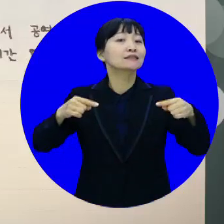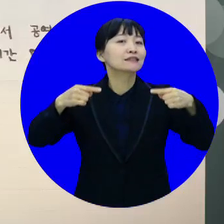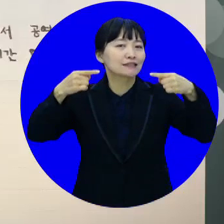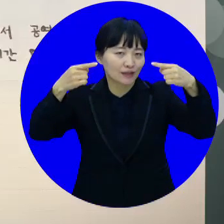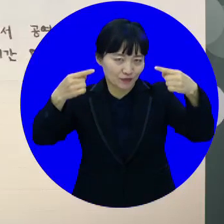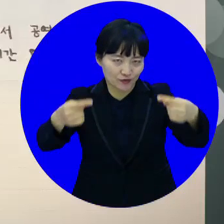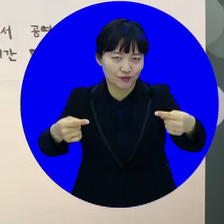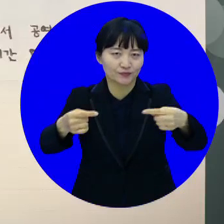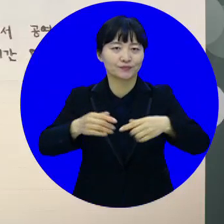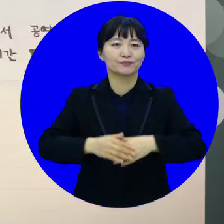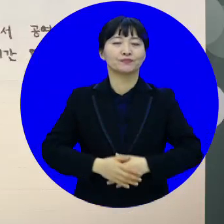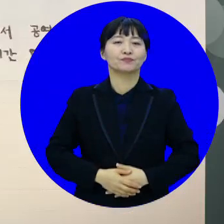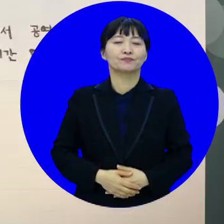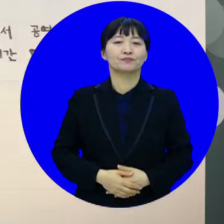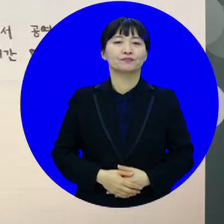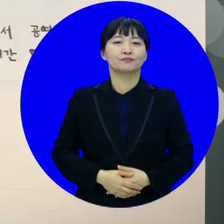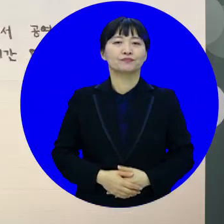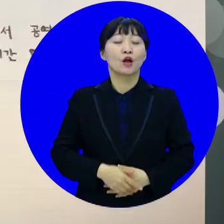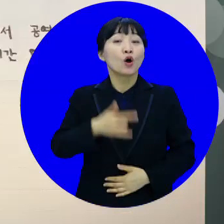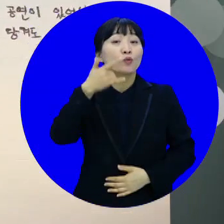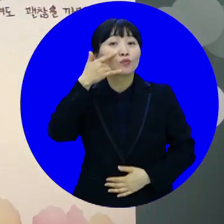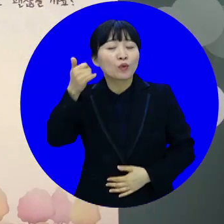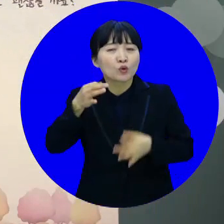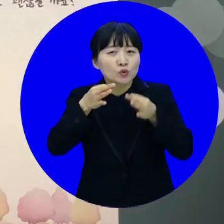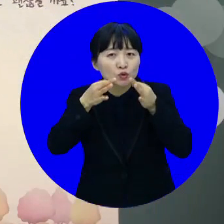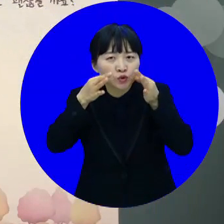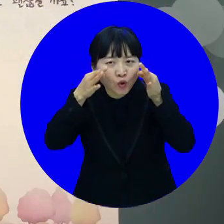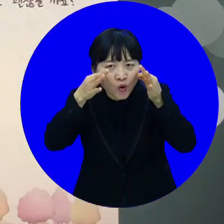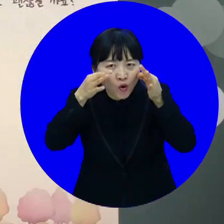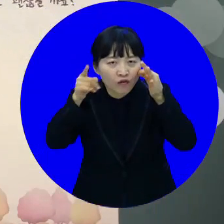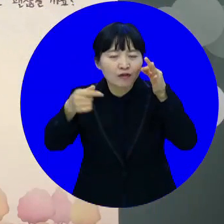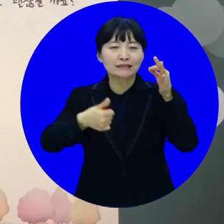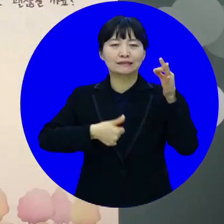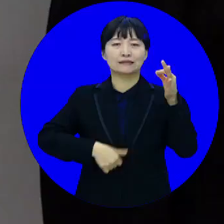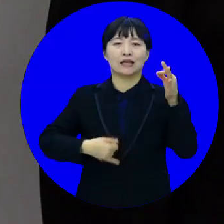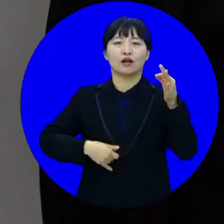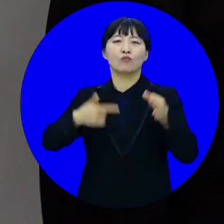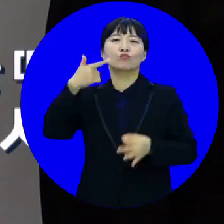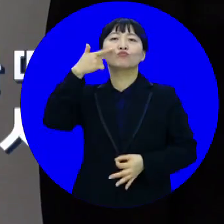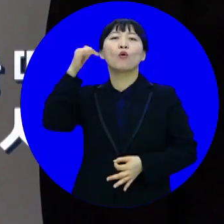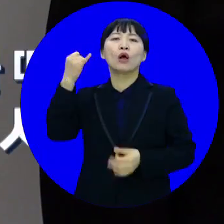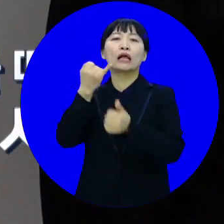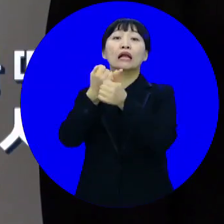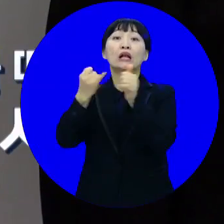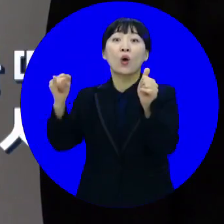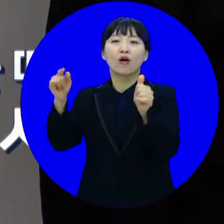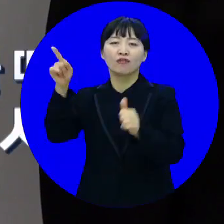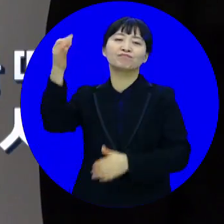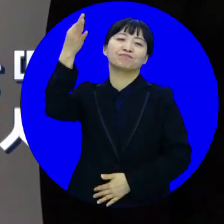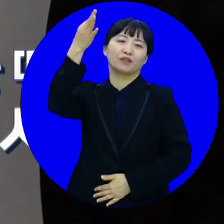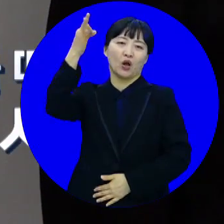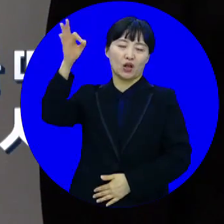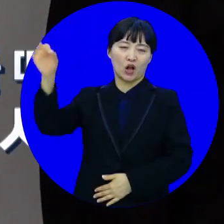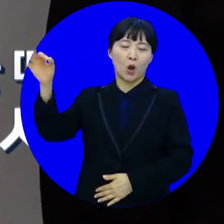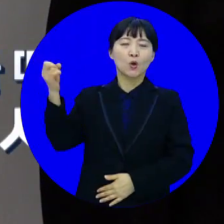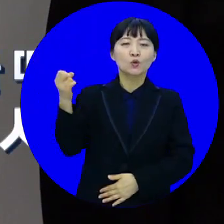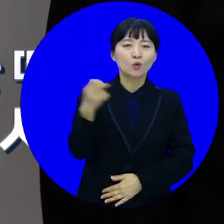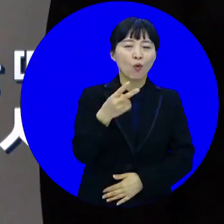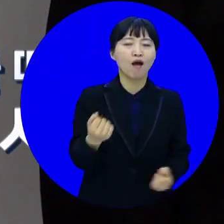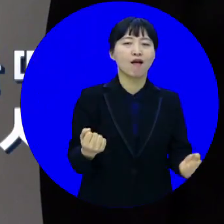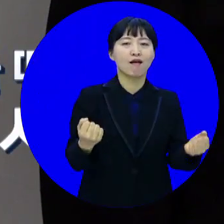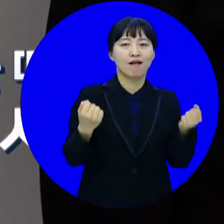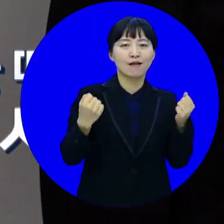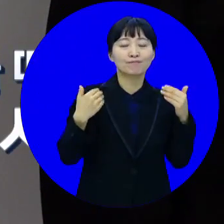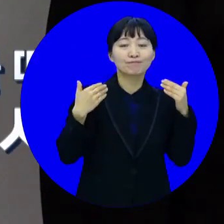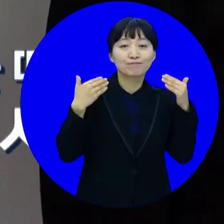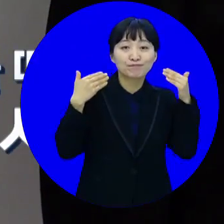자녀의 양육에 동참해 가는 것이죠. 이런 부모의 노력은 자녀가 부모의 이혼을 수용하고 또 건강하게